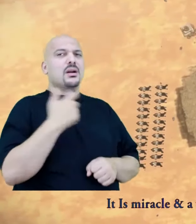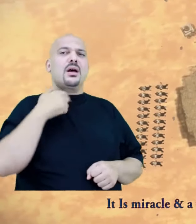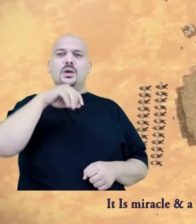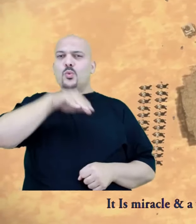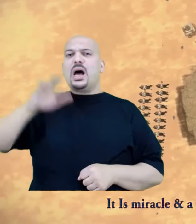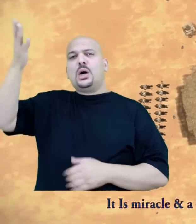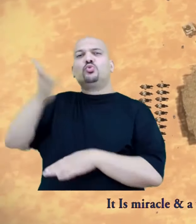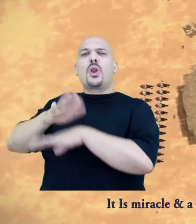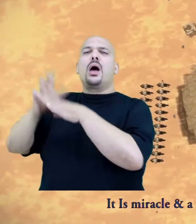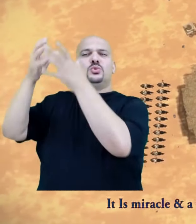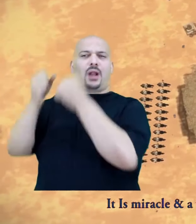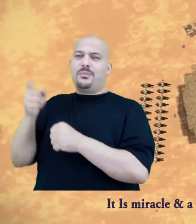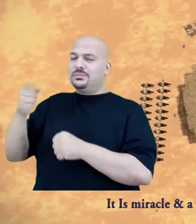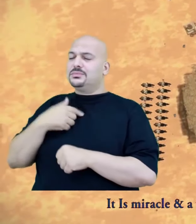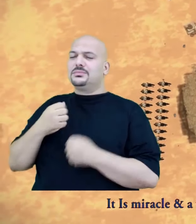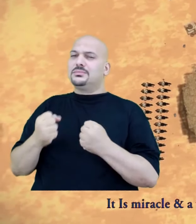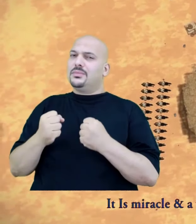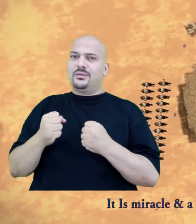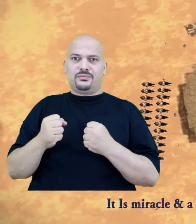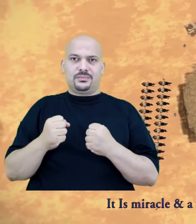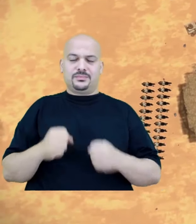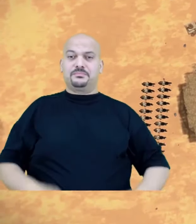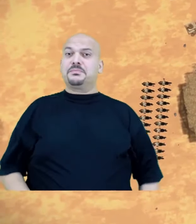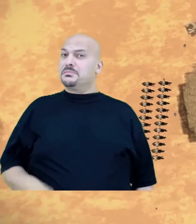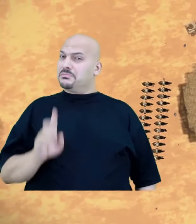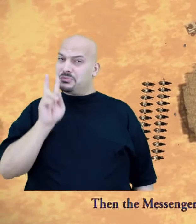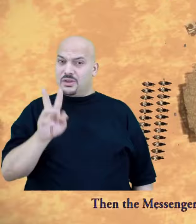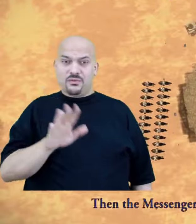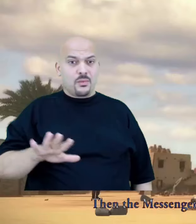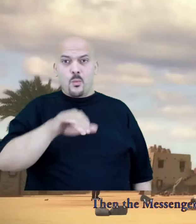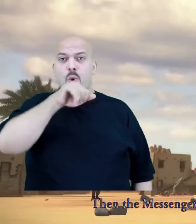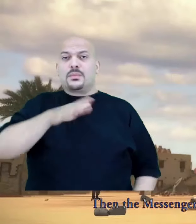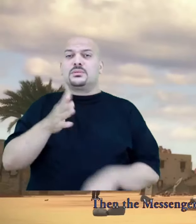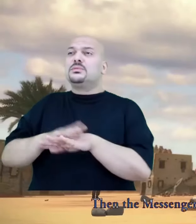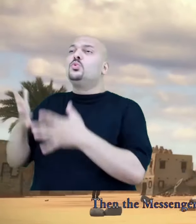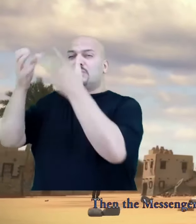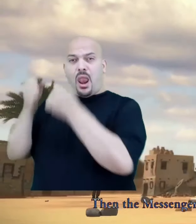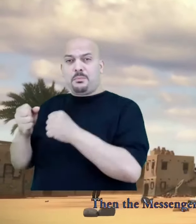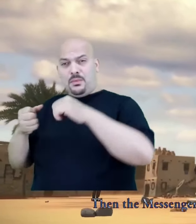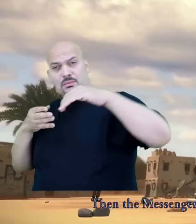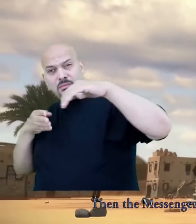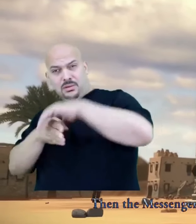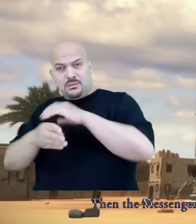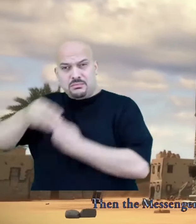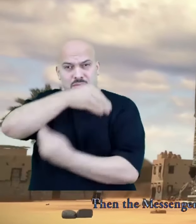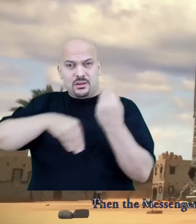الكريم صلى الله عليه وسلم. ثم دخل رسول الله